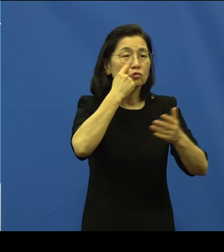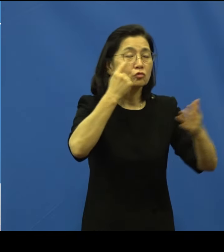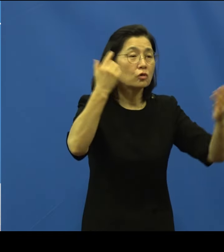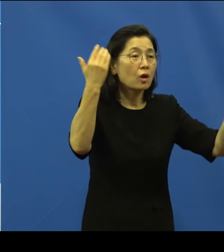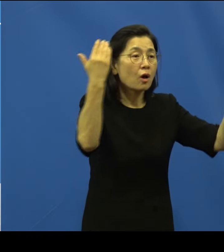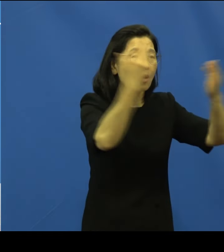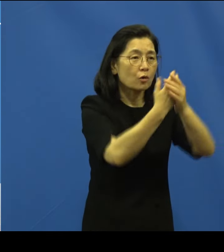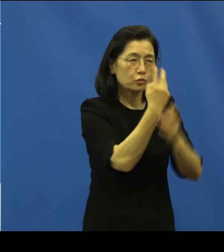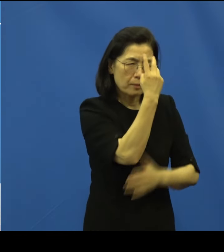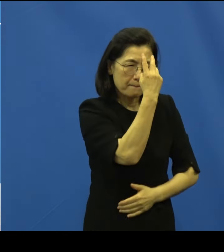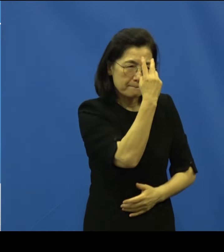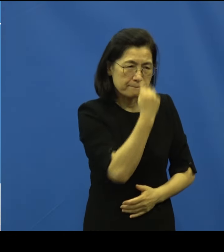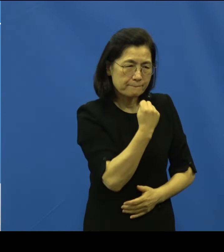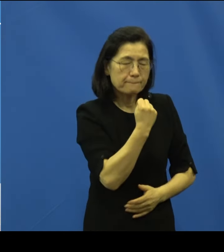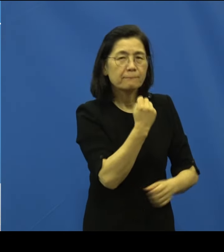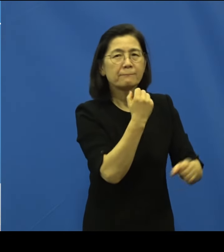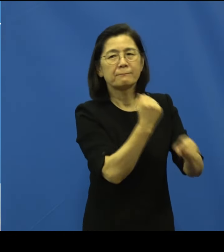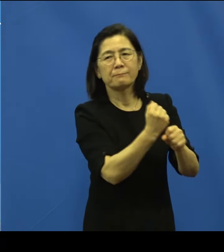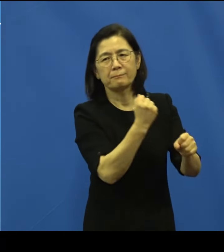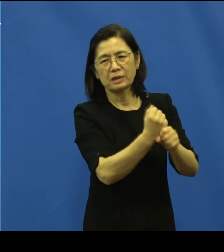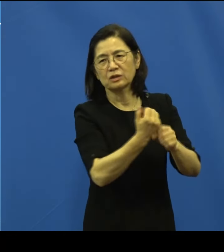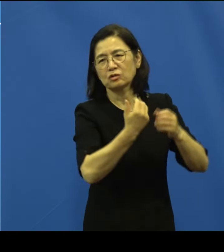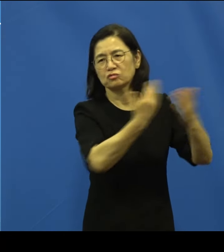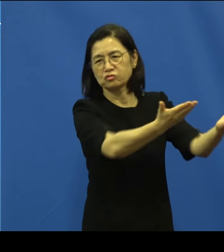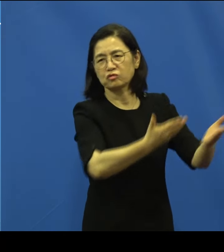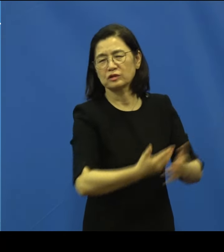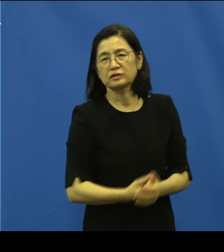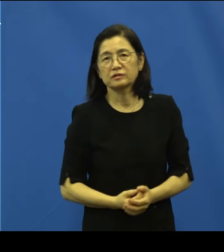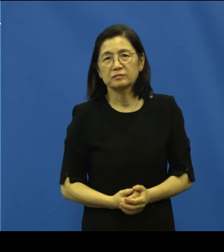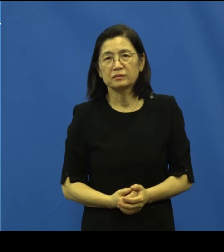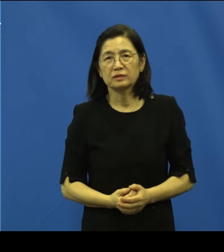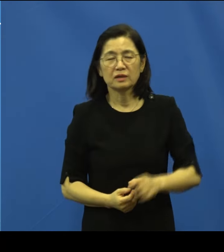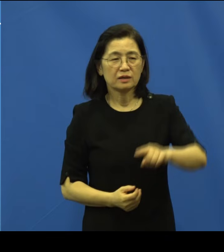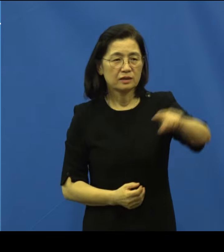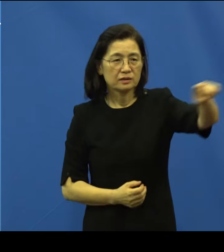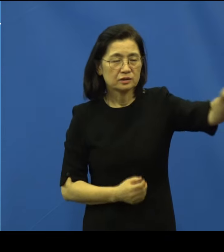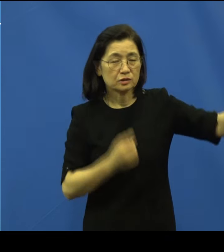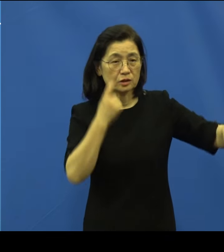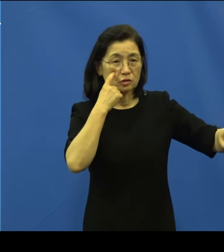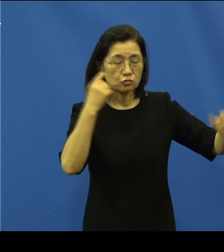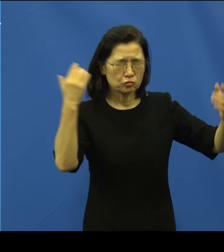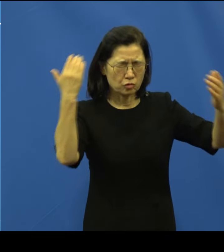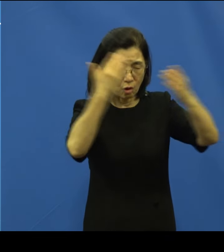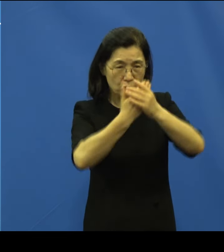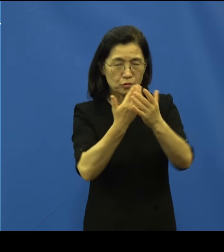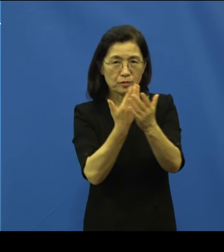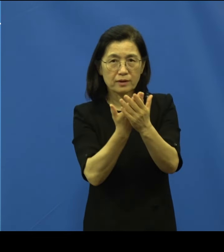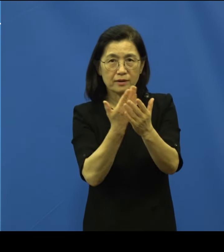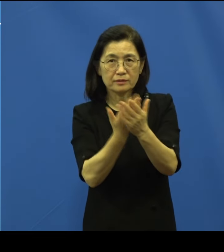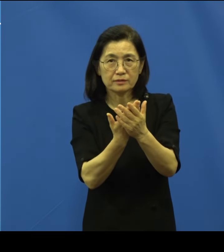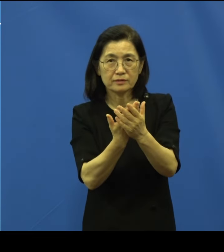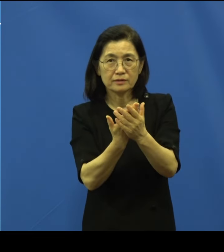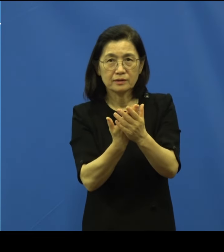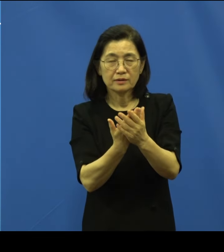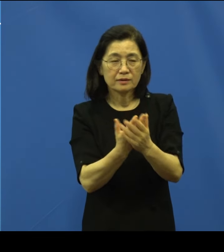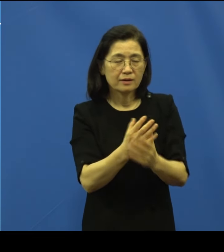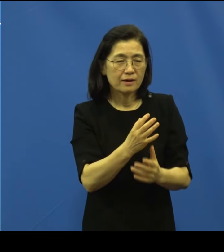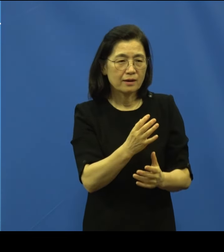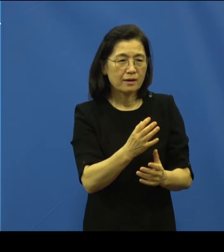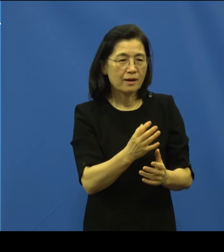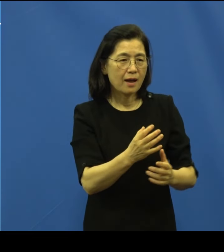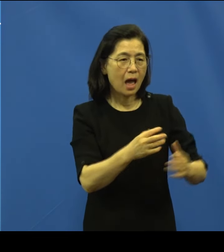기도했습니까? 아람 사람들의 눈을 어둡게 하는 거예요. 저 무리의 눈을 어둡게 해주십시오. 아람 사람들의 눈이